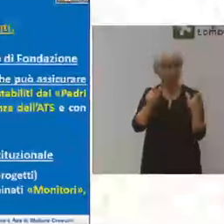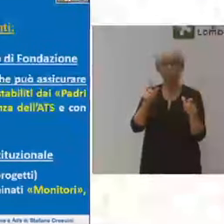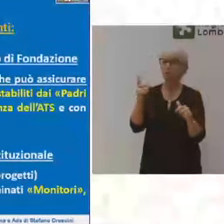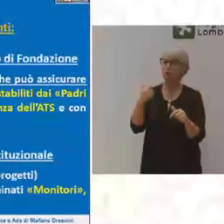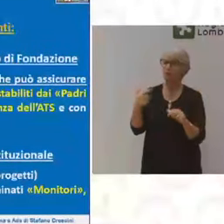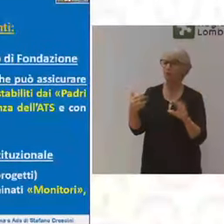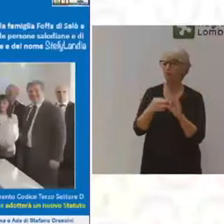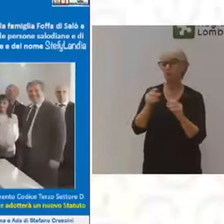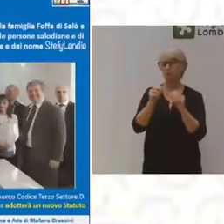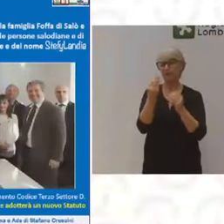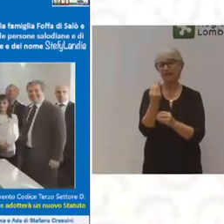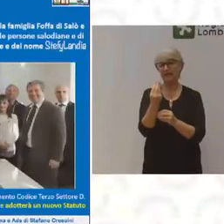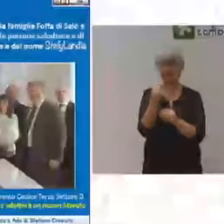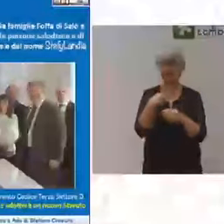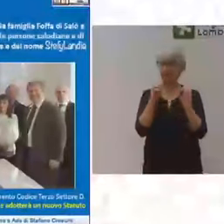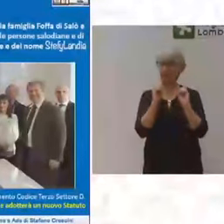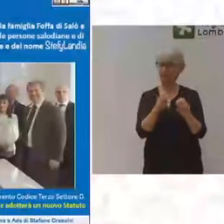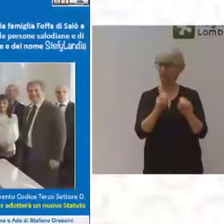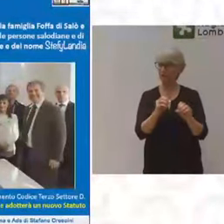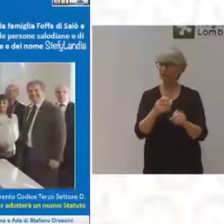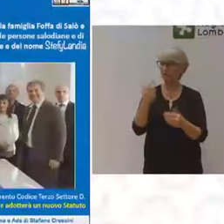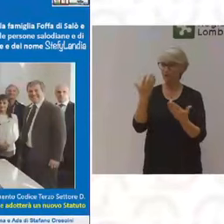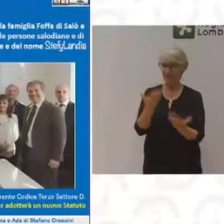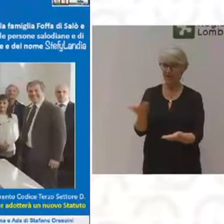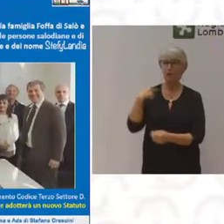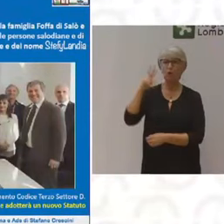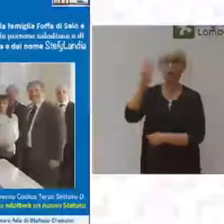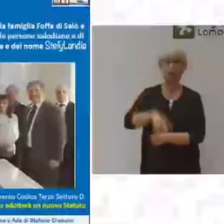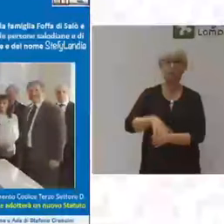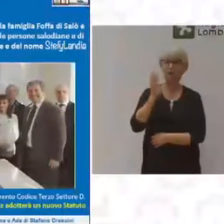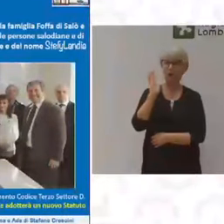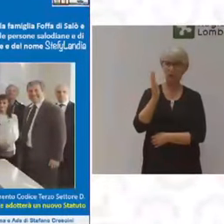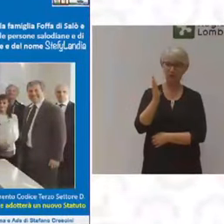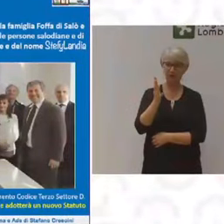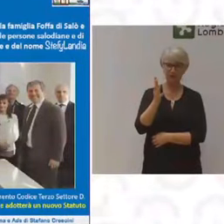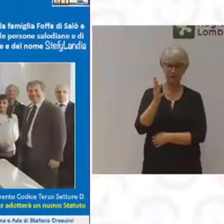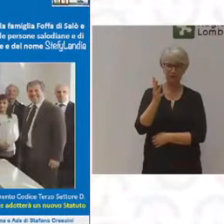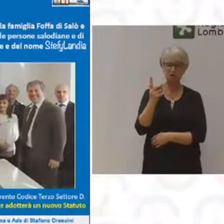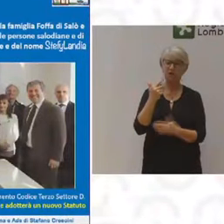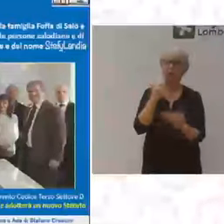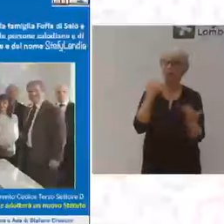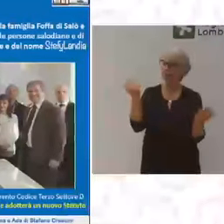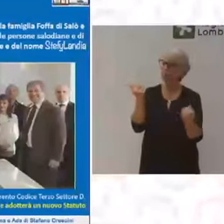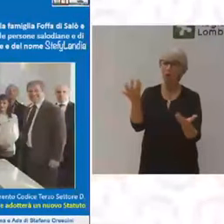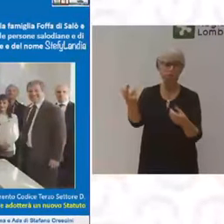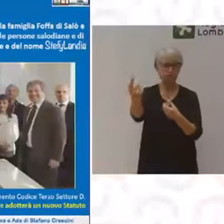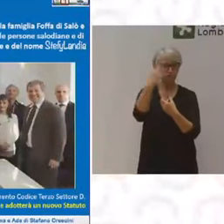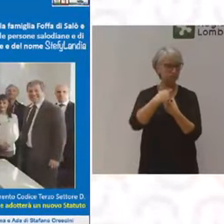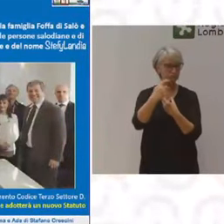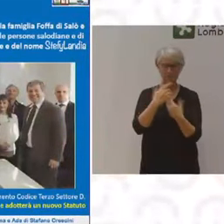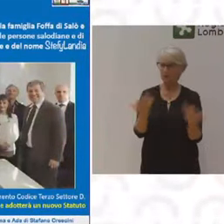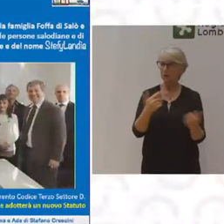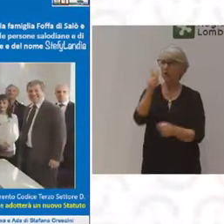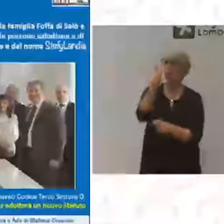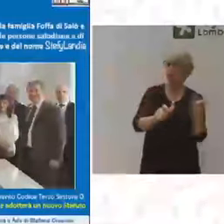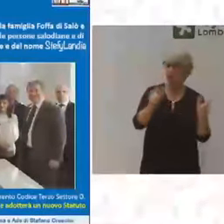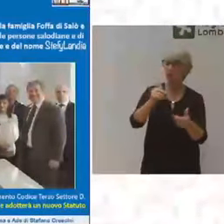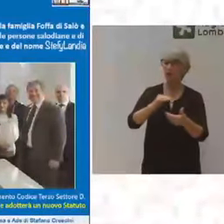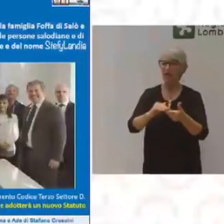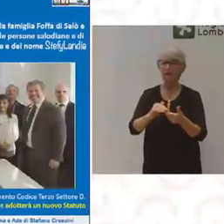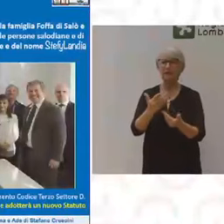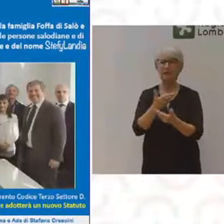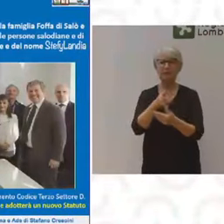ente formatore. Eccoci alla Costituzione nel 2015. Chiunque può aderire a Stefilandia, dal cittadino all'ente privato